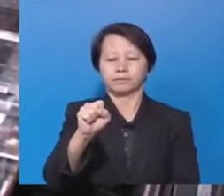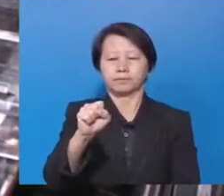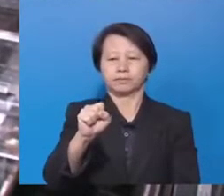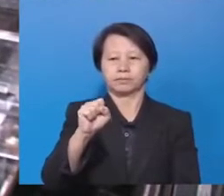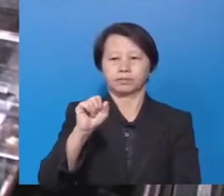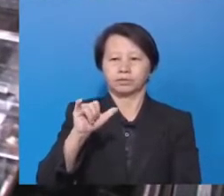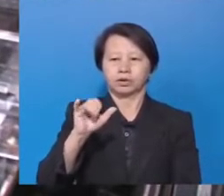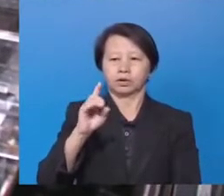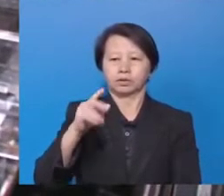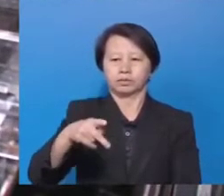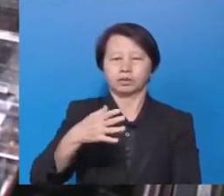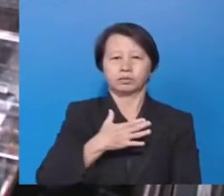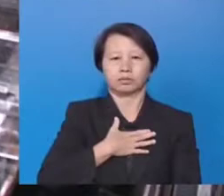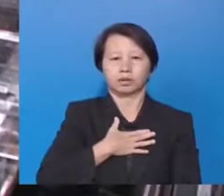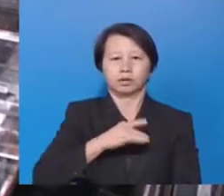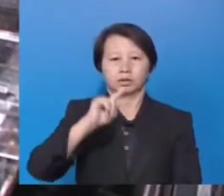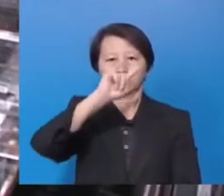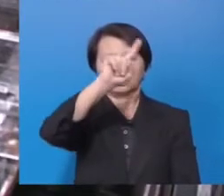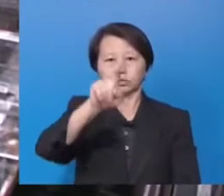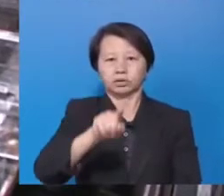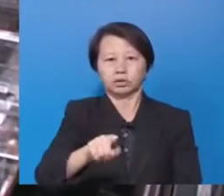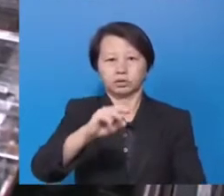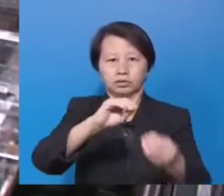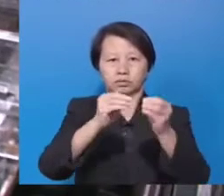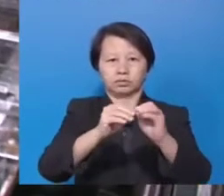berdua salah saya membelokkan